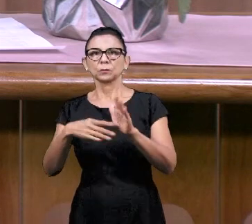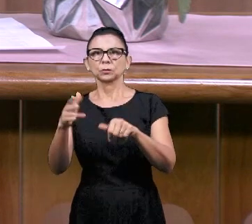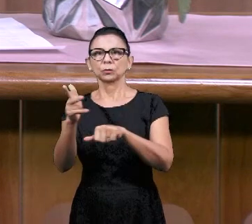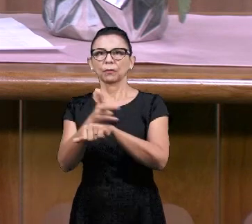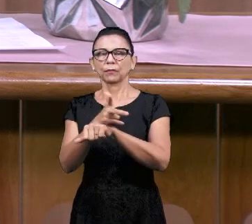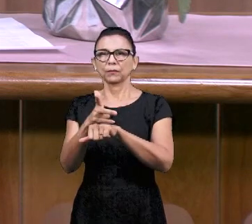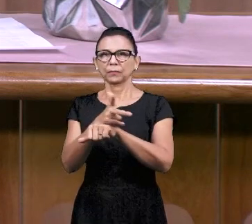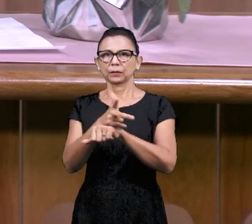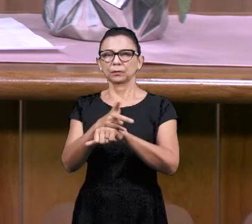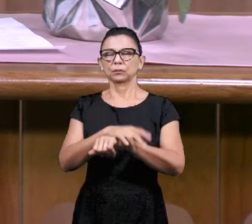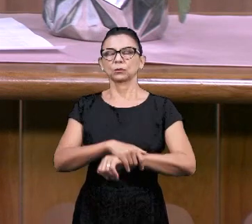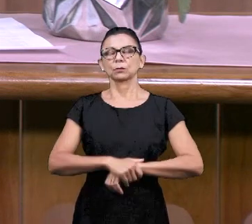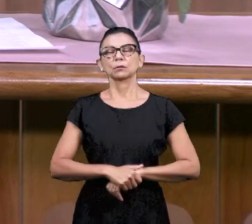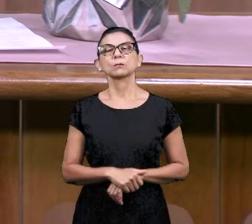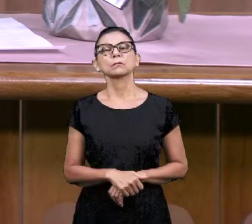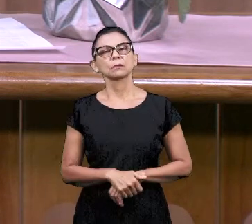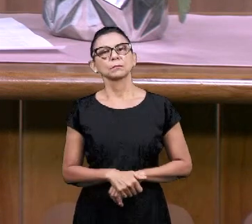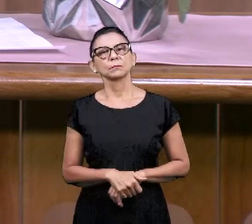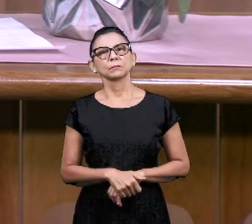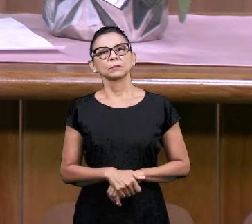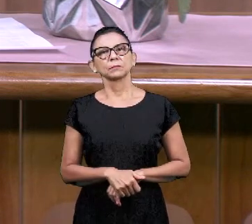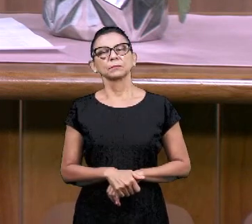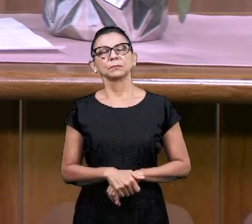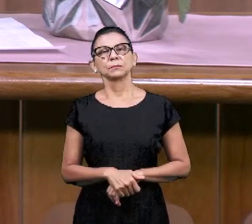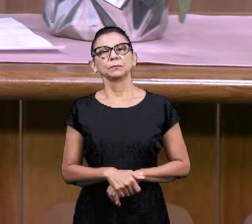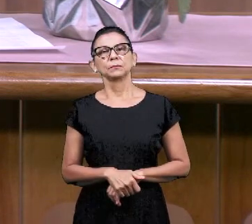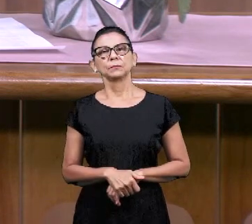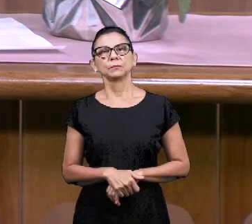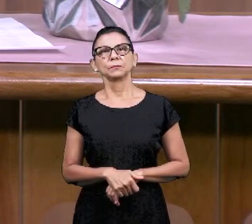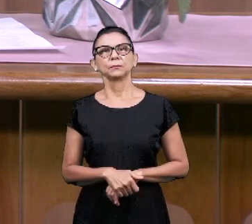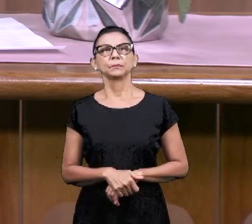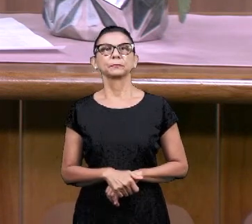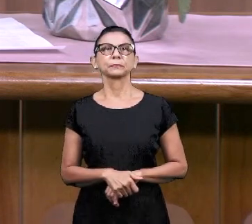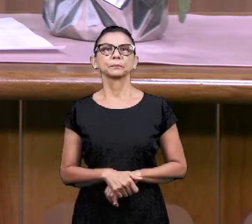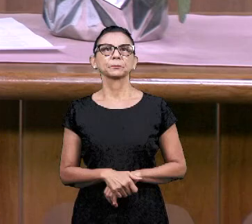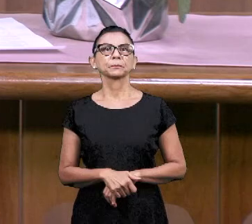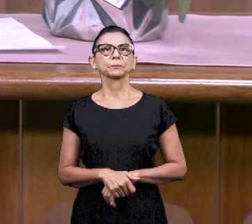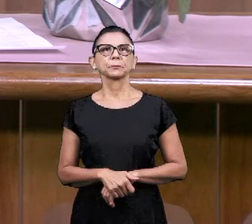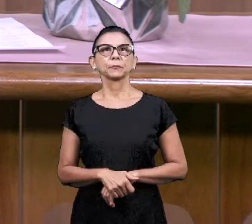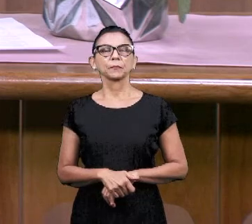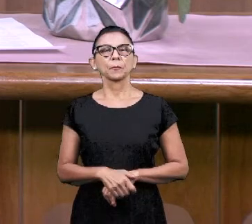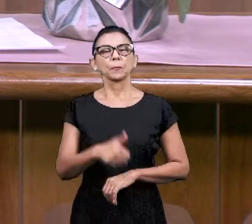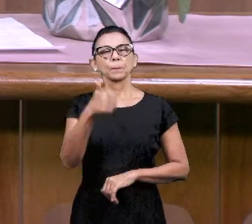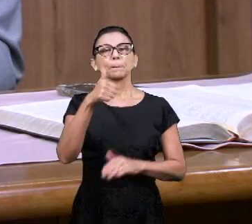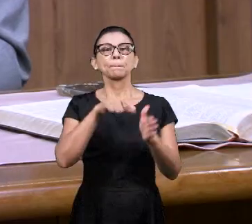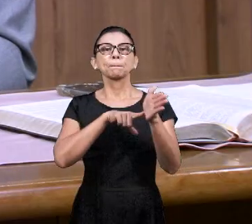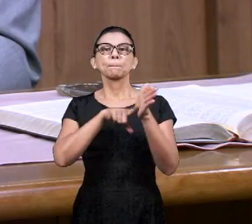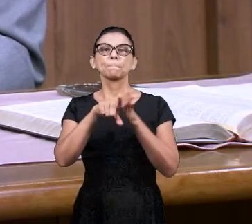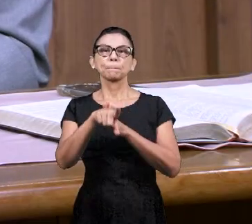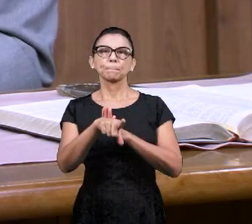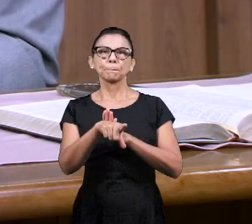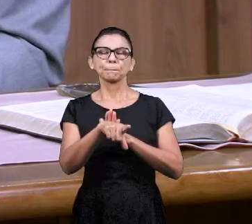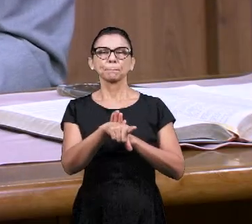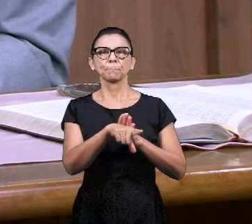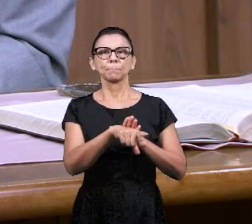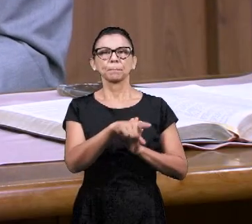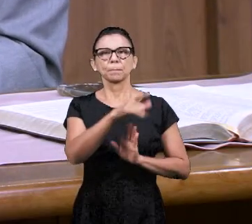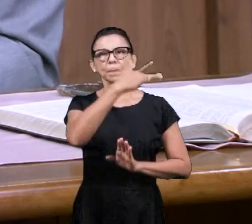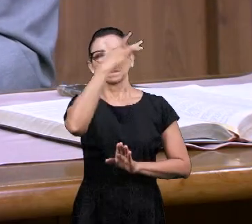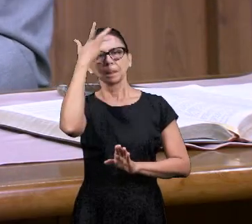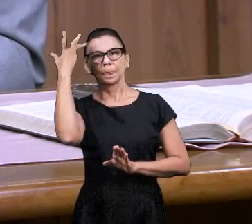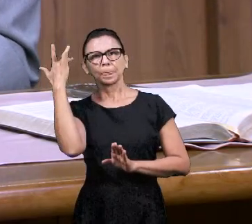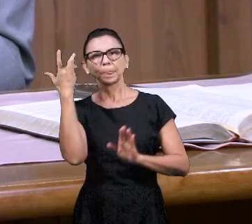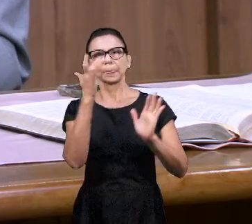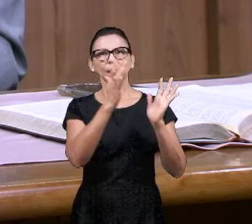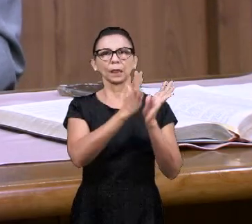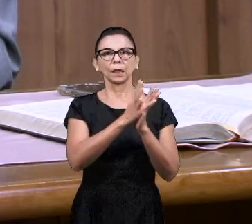à 9h30 du matin, la première partie de l'école biblique dominicale. Notre première question, elle dit sur les rencontres avec le Seigneur